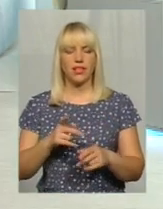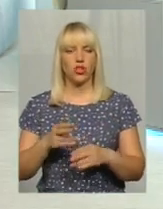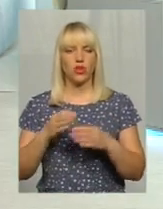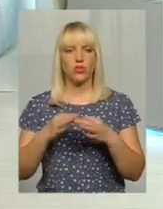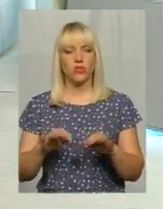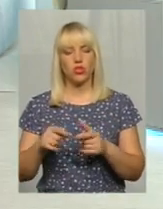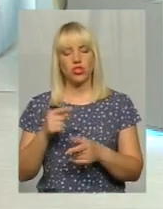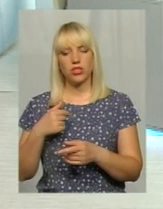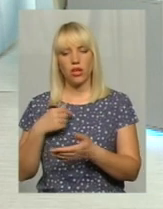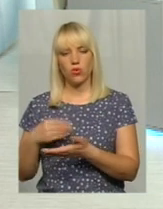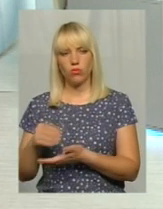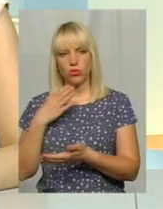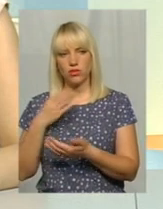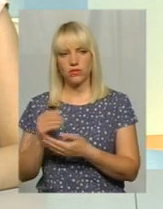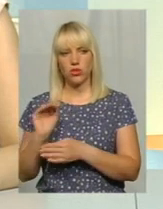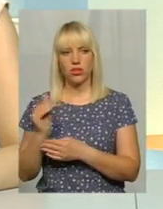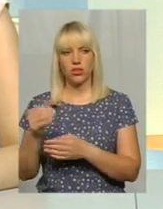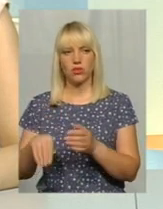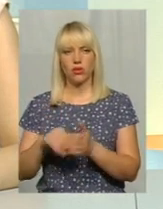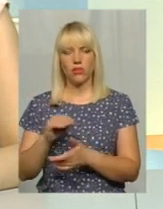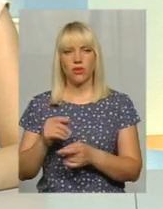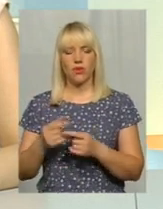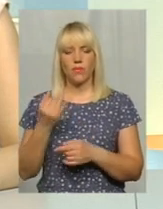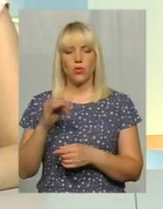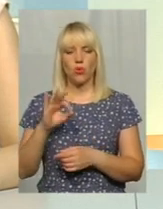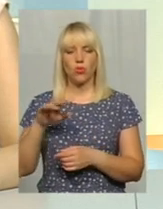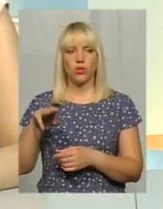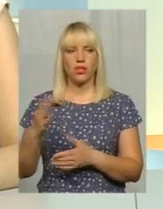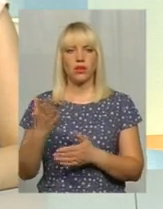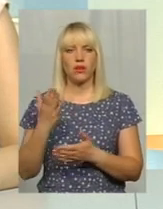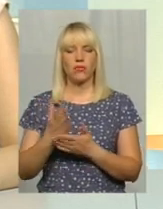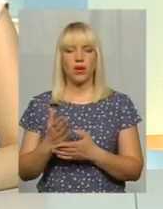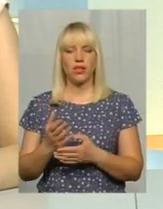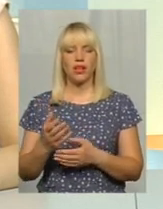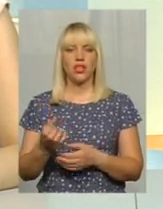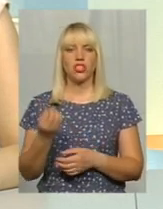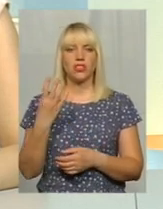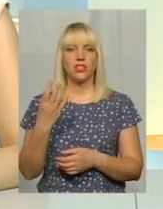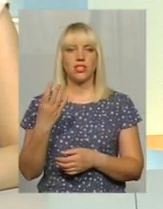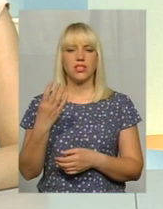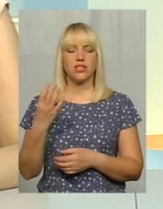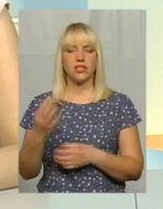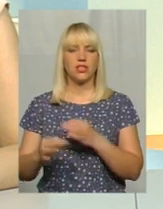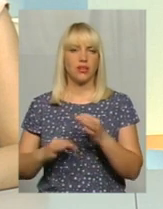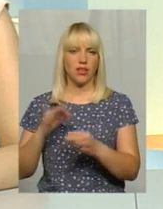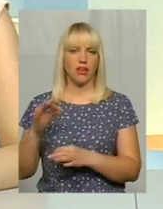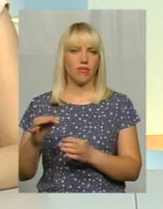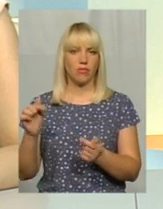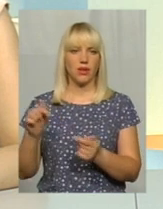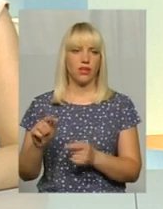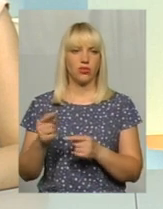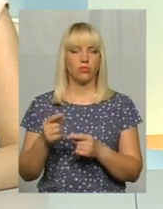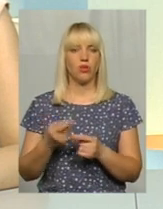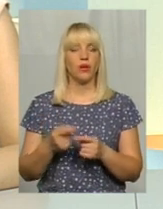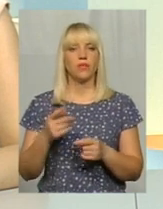Чи я куплю для своєї дитини, придбаю йогурт, який має 14 днів придатності? Це вже є питання якості. Тому, будь ласка,